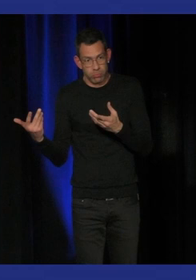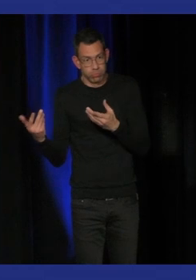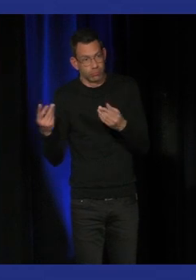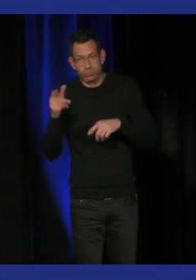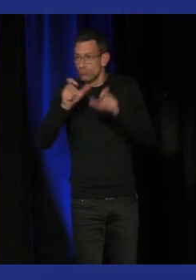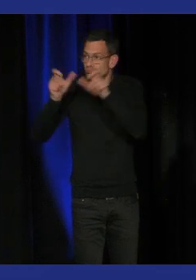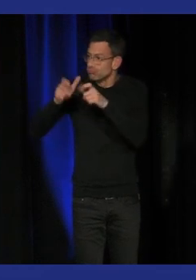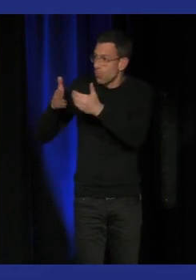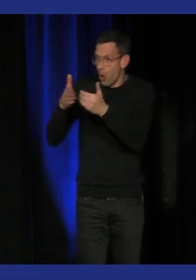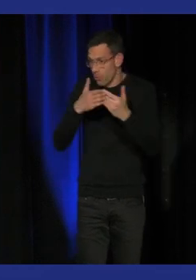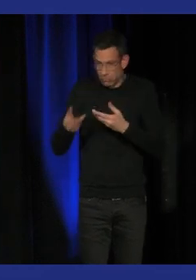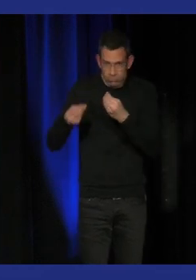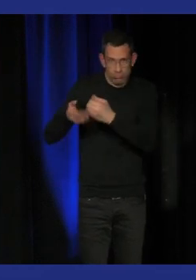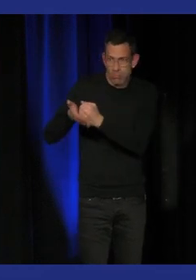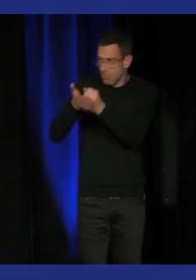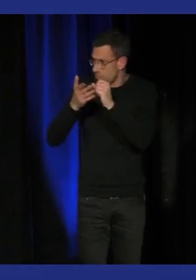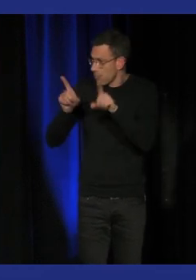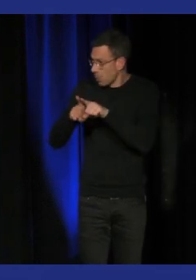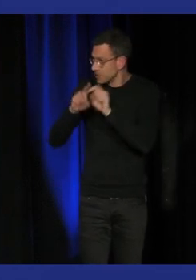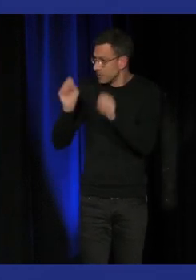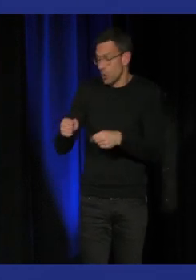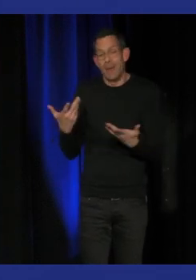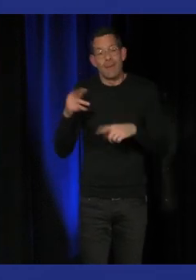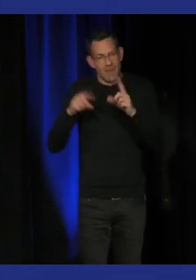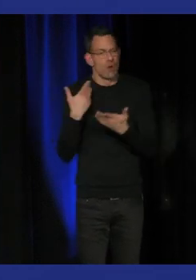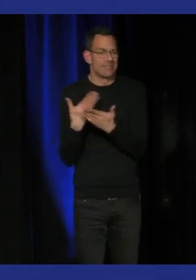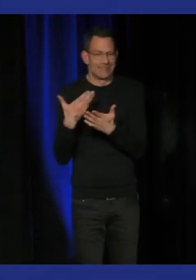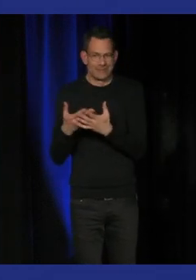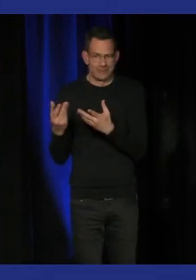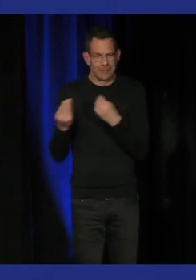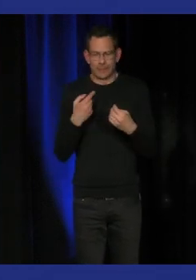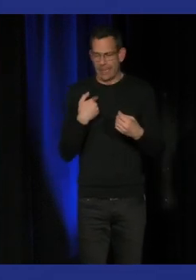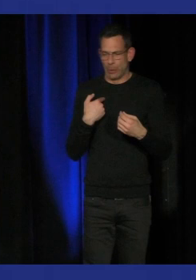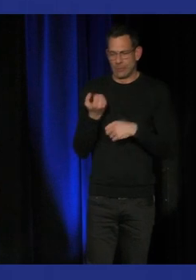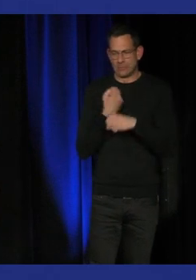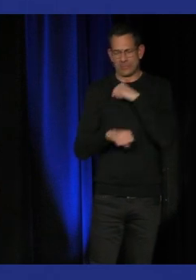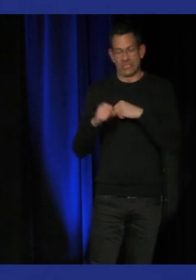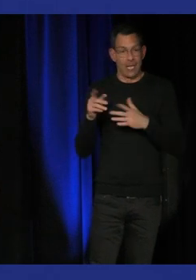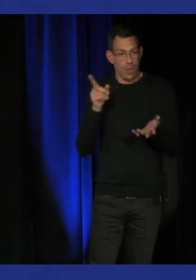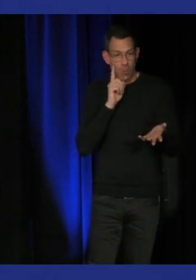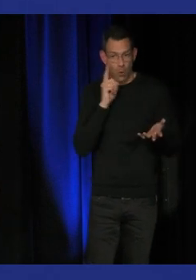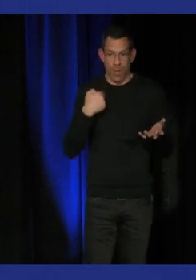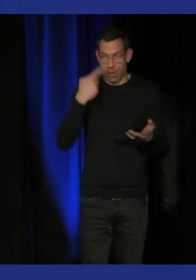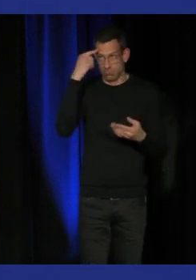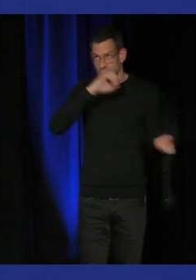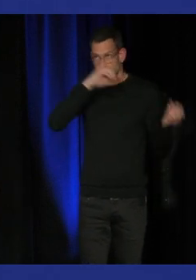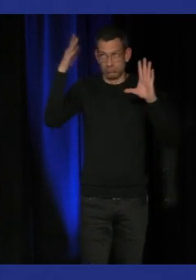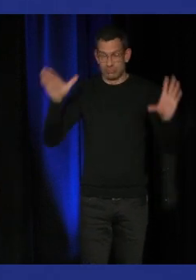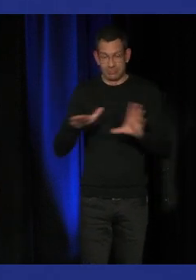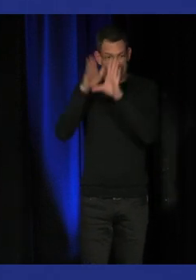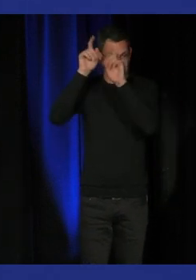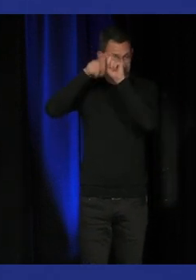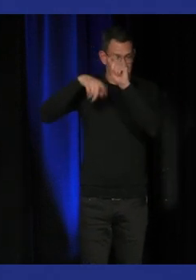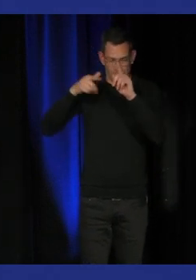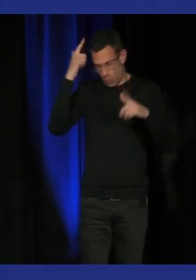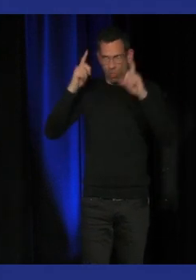leurs proches. Et c'est parfois aussi une réalité qui dérange un peu, parce qu'elle bouscule aussi beaucoup les préjugés. Je pense qu'autour